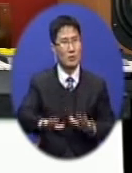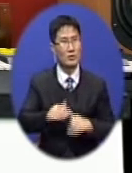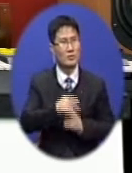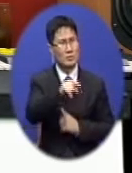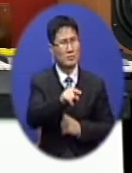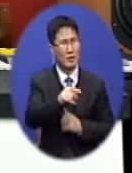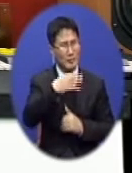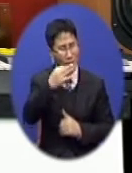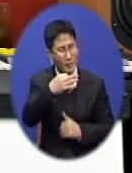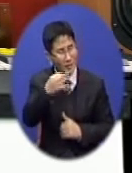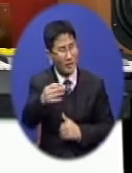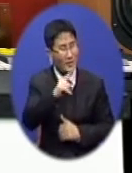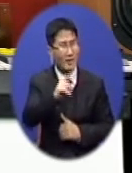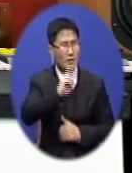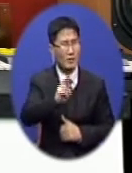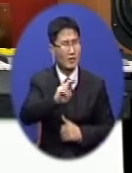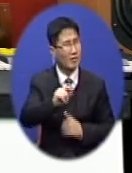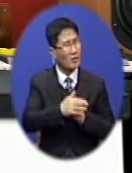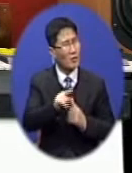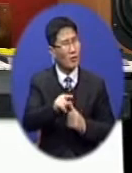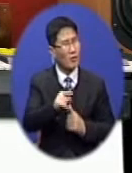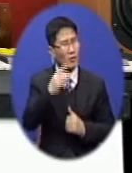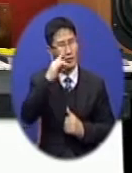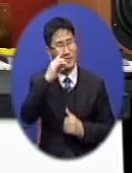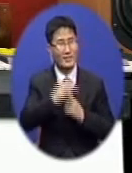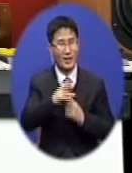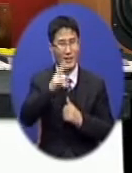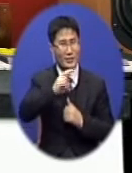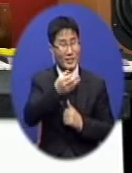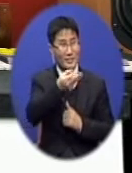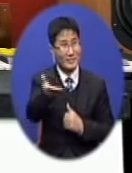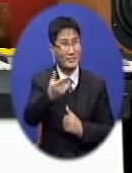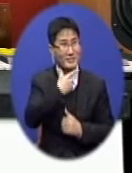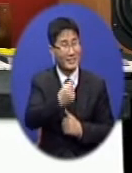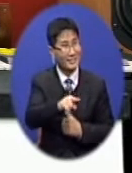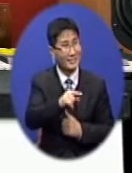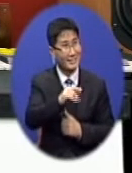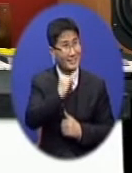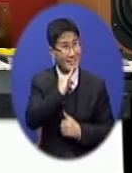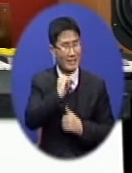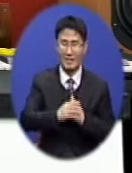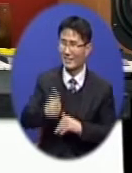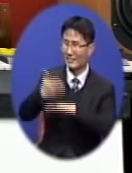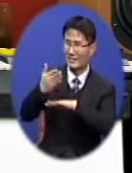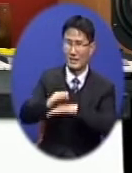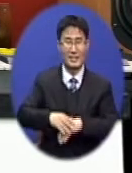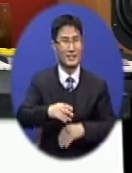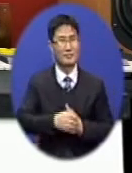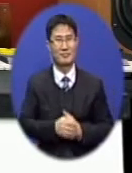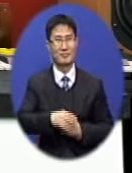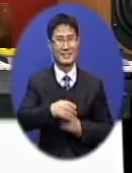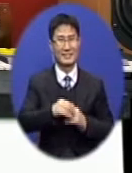그 목소리로 유리벽사랑을 어떻게 부를까 궁금하니까요. 바로 예. 음악 드리려고 하는데 어떻게 생각하세요? 예, 감사합니다. 네, 음악 네.